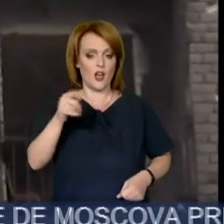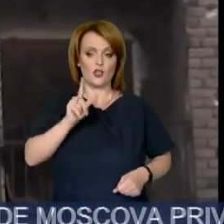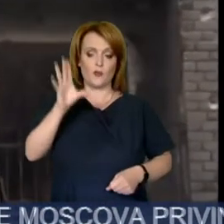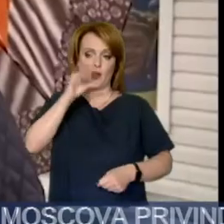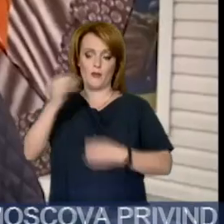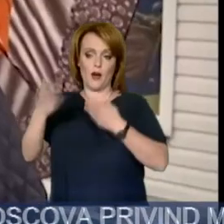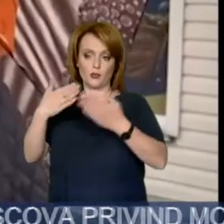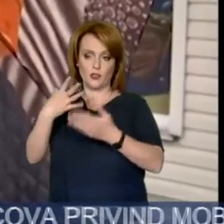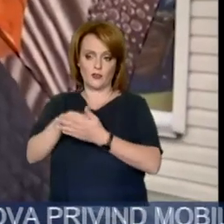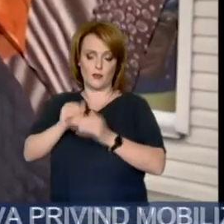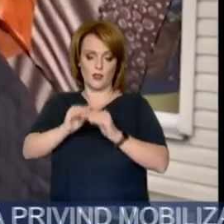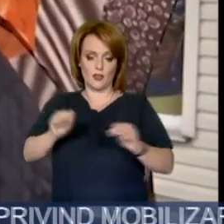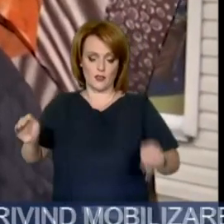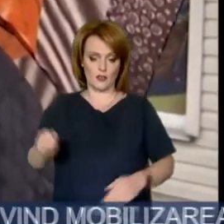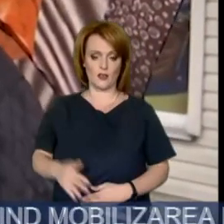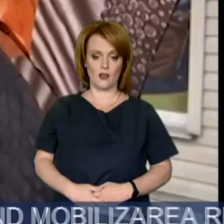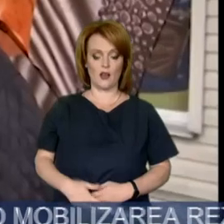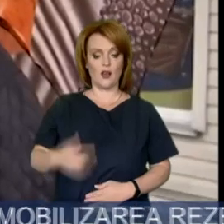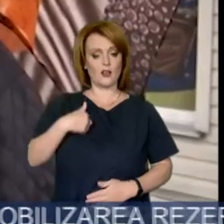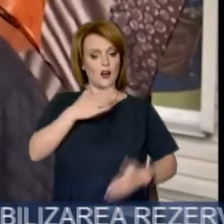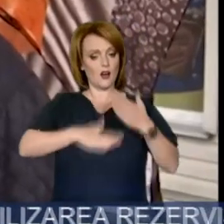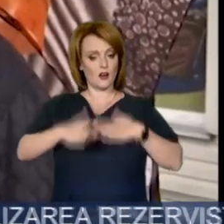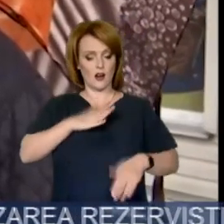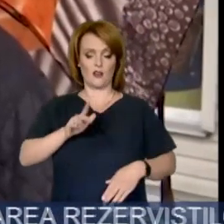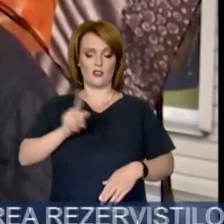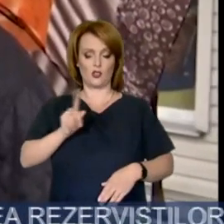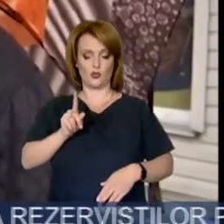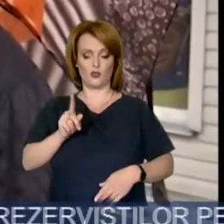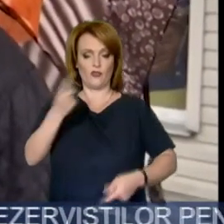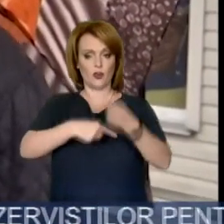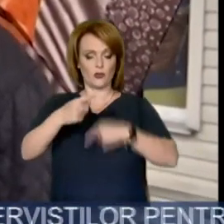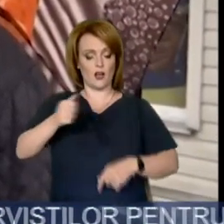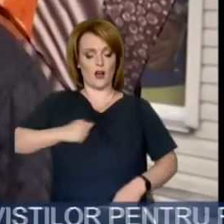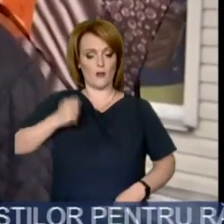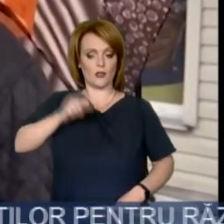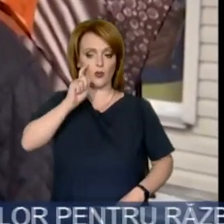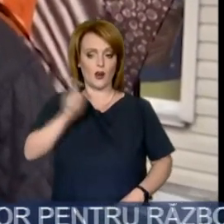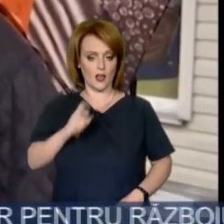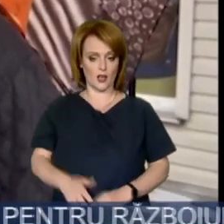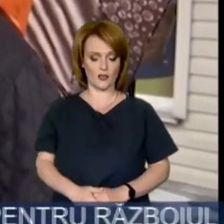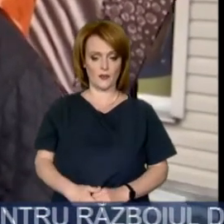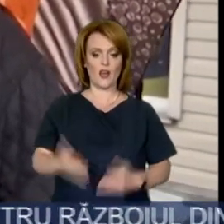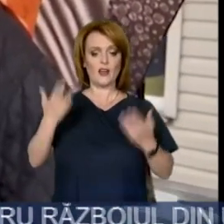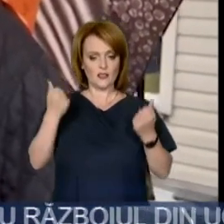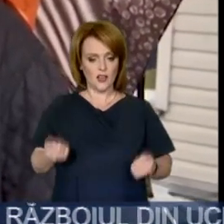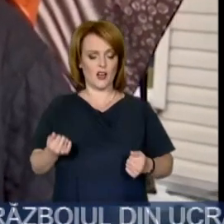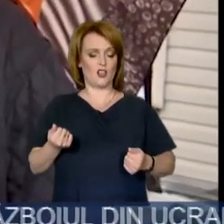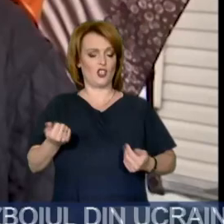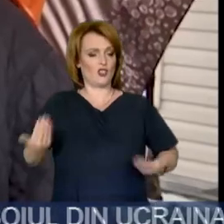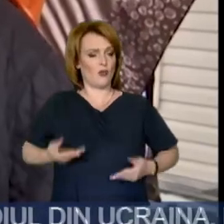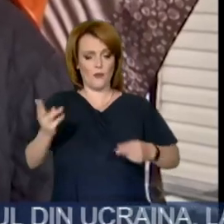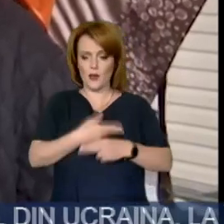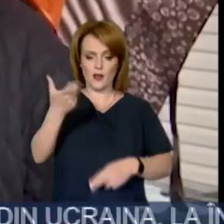cu copiii mei Radu își opreanț că arme ne bucurăm că a venit armata ucraineană Chiar dacă trăim fără curent